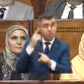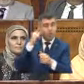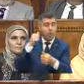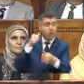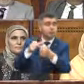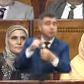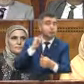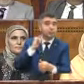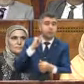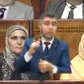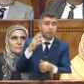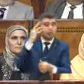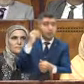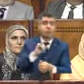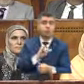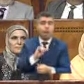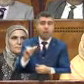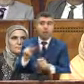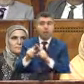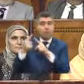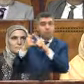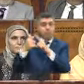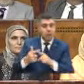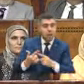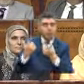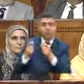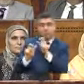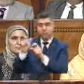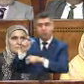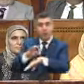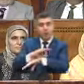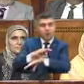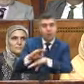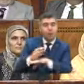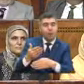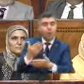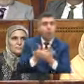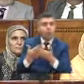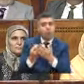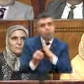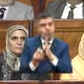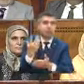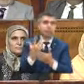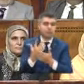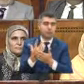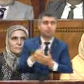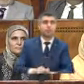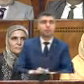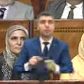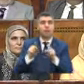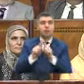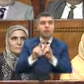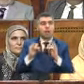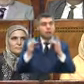الدعم مادي ولوجستي وبشري باش نطوروا هذا الاسطول. القضيه ديال الداخليات، السيد